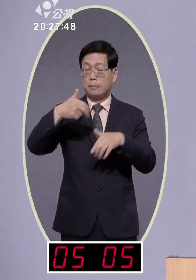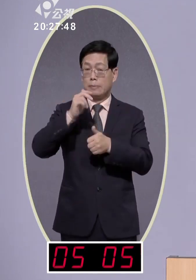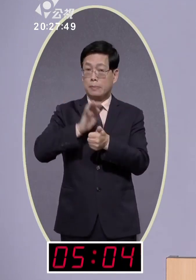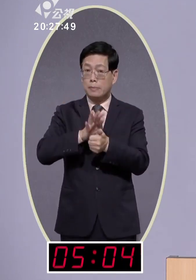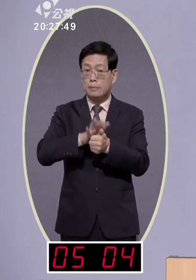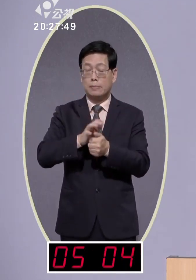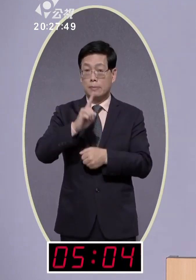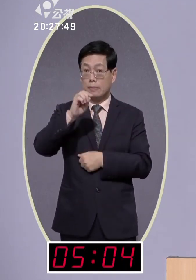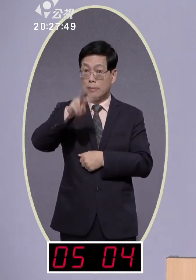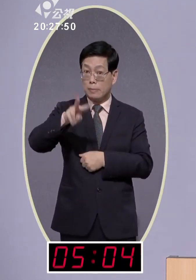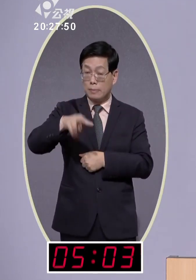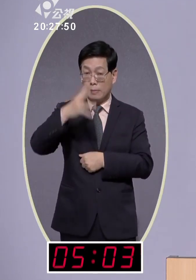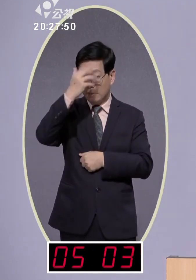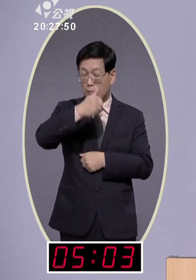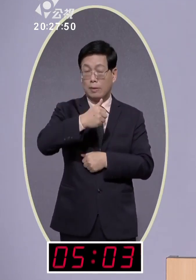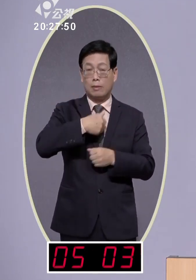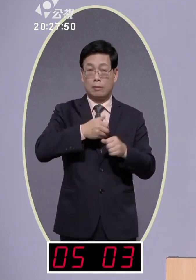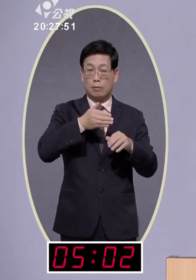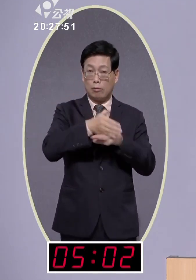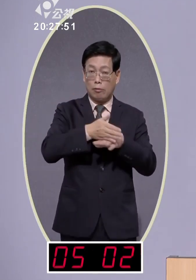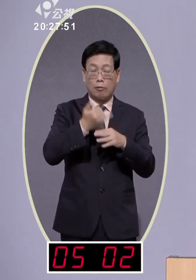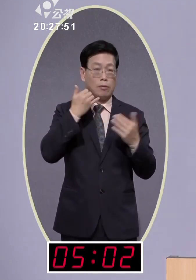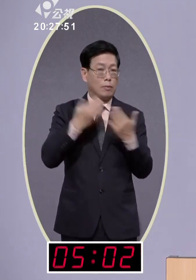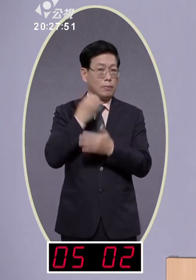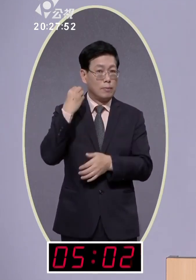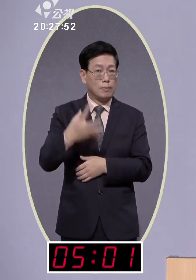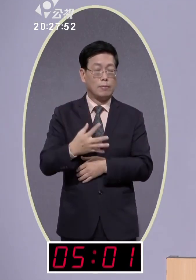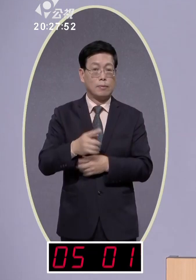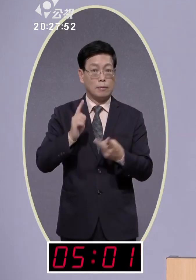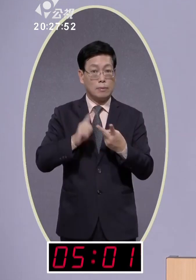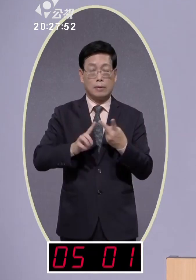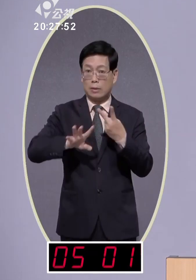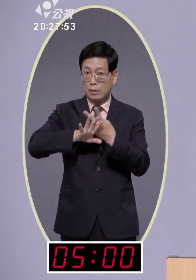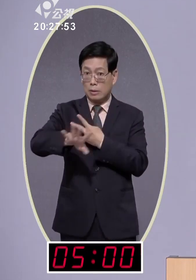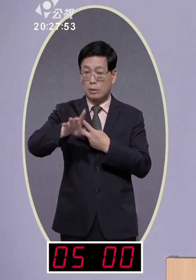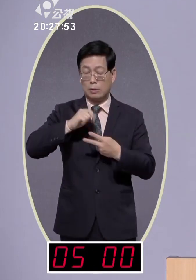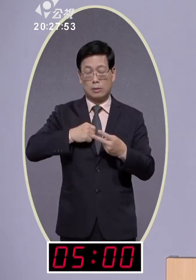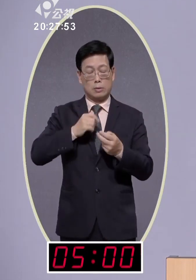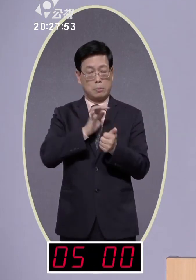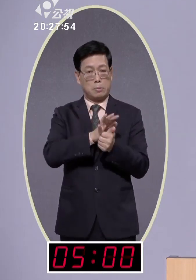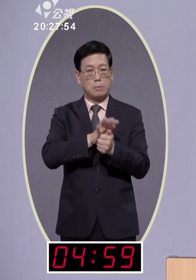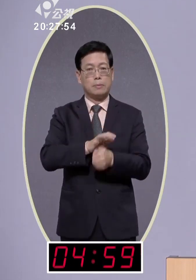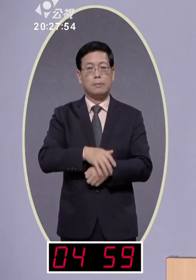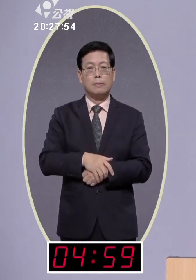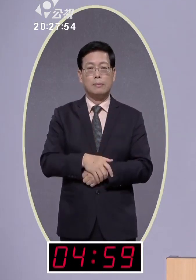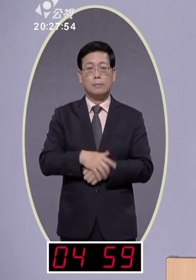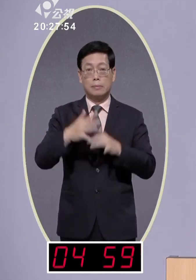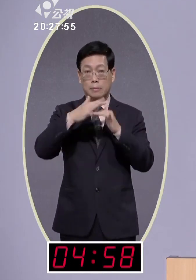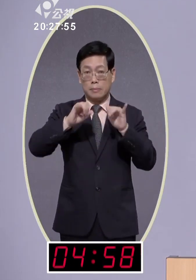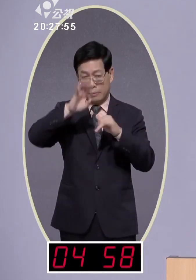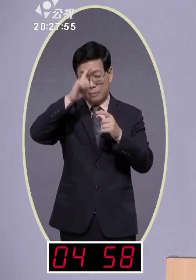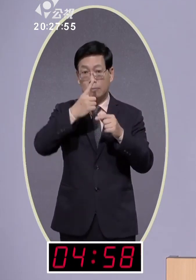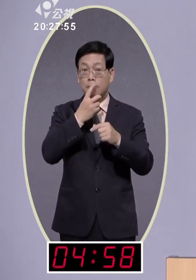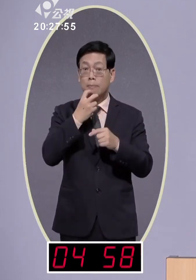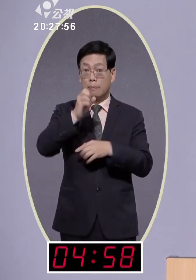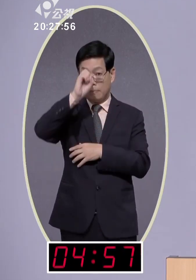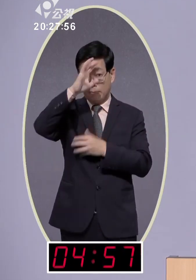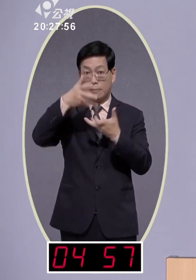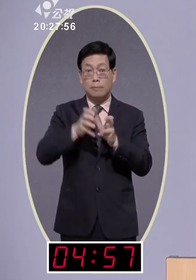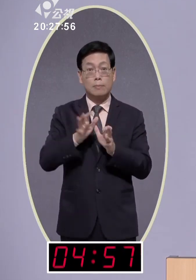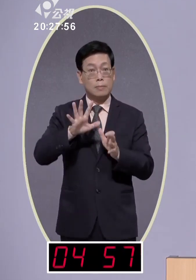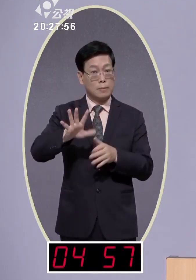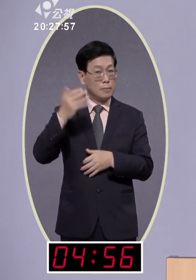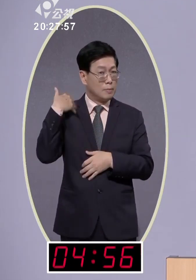括12000辆老旧计程车的汰旧换新，以及其他专业的协助。民进党中央党部曾经接到一